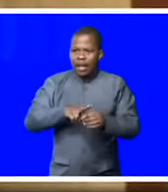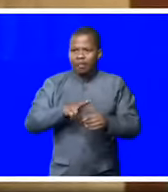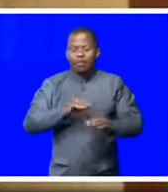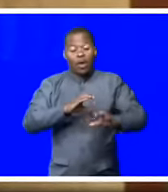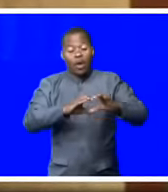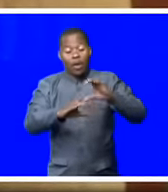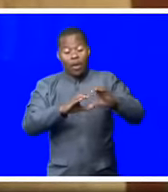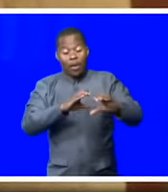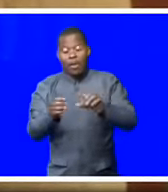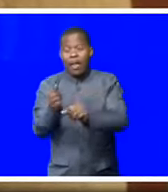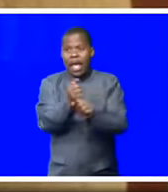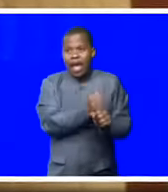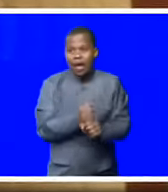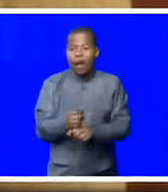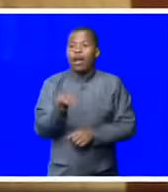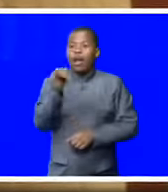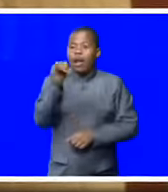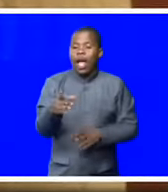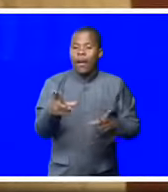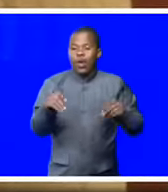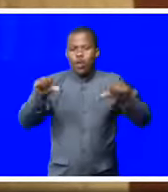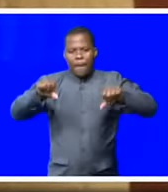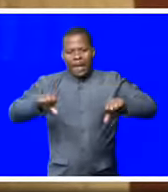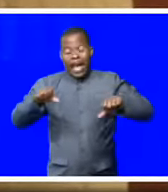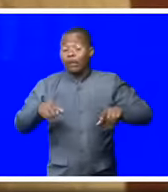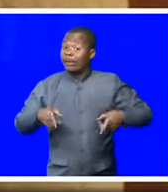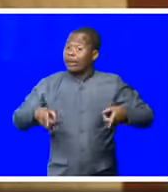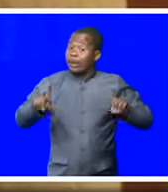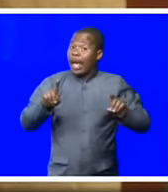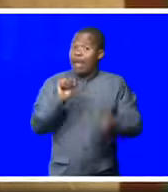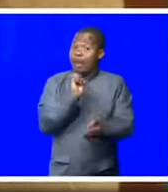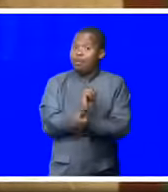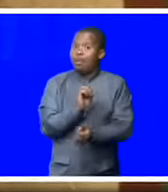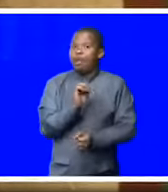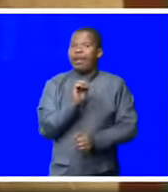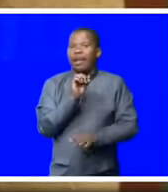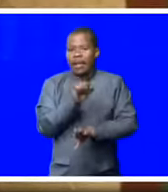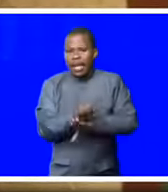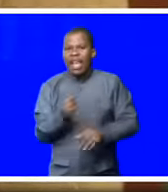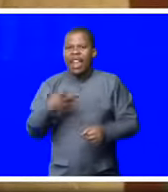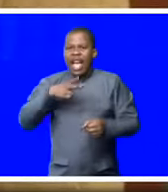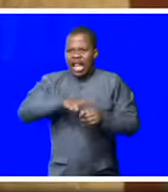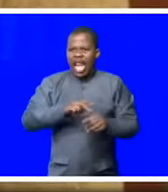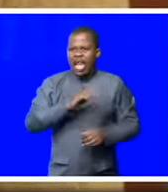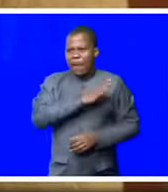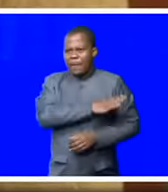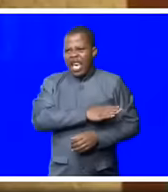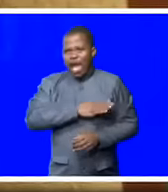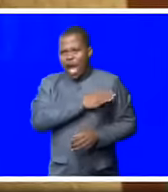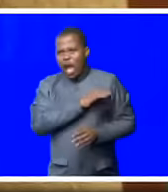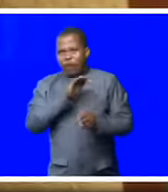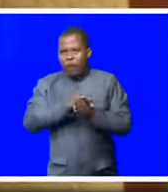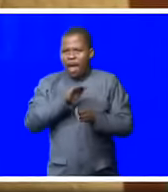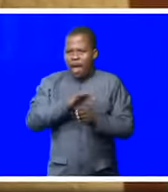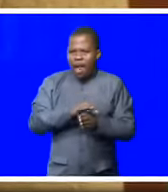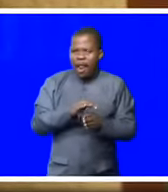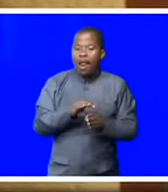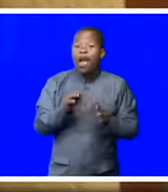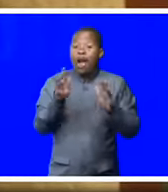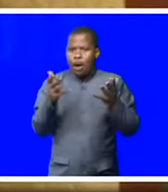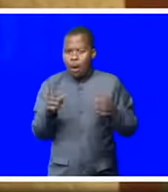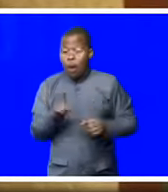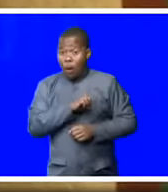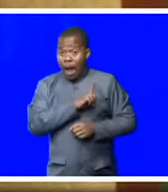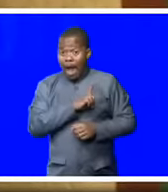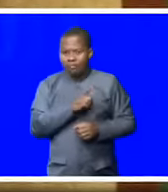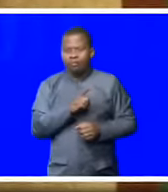sebakhulunyisiwe bantwana ngabo bungodi bekwenda bucala bakhulunyiswa nangendlela yokudiphatha ikakhulukati kulamalanga nje sinana